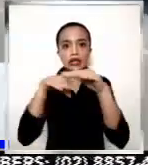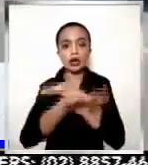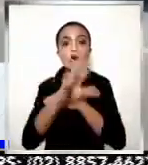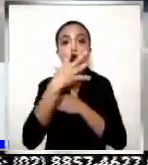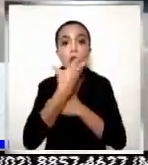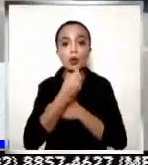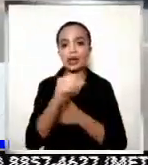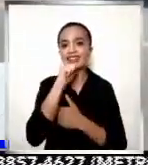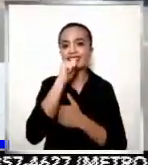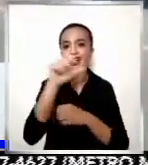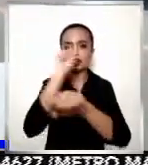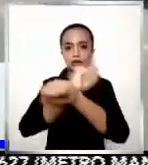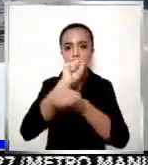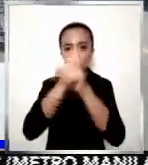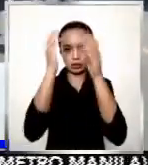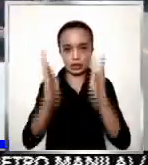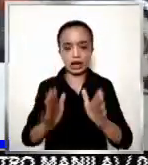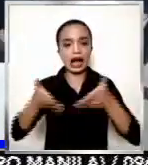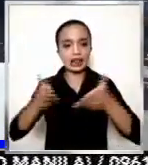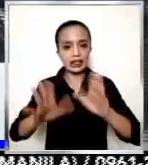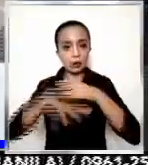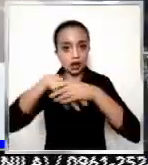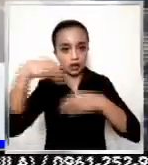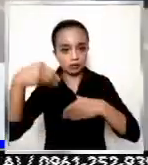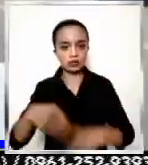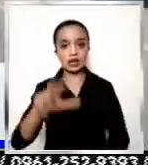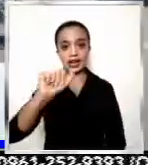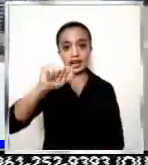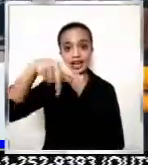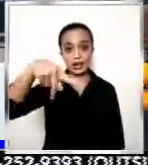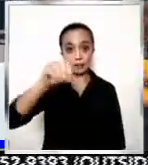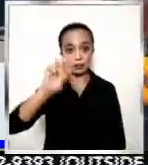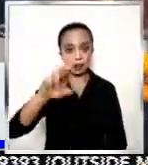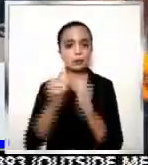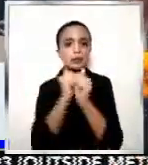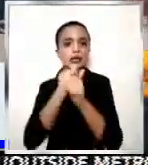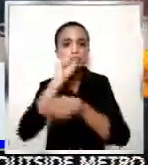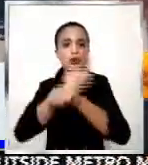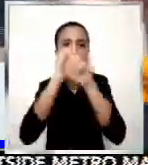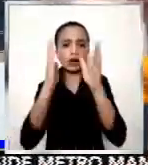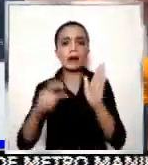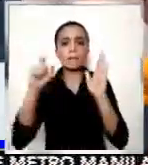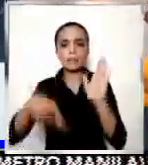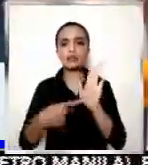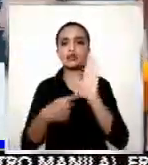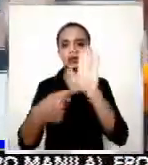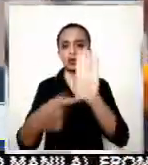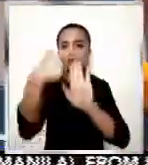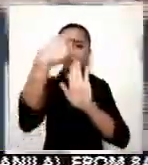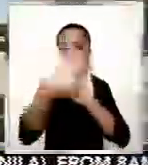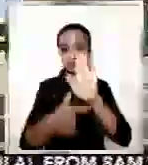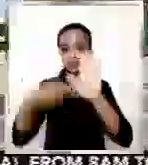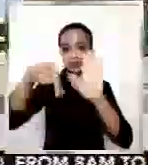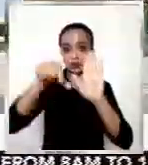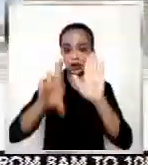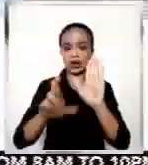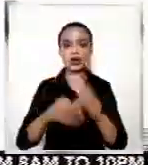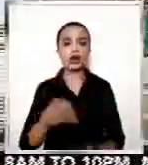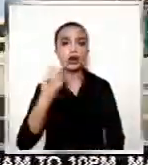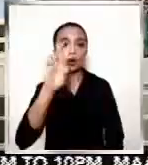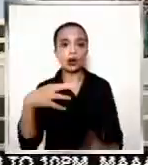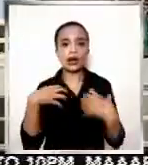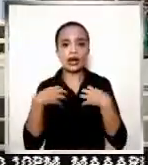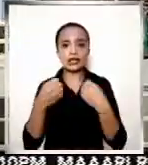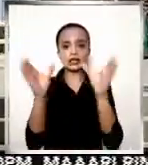residence. Ang mga A4 ay kailangan magpresenta ng kanilang ID, QR code o medical certificate sa mga checkpoint.